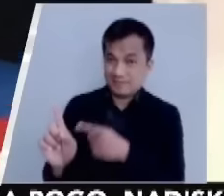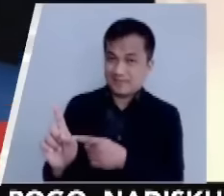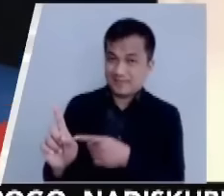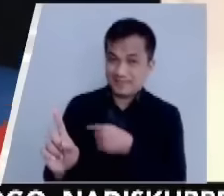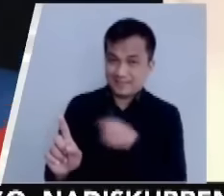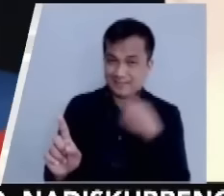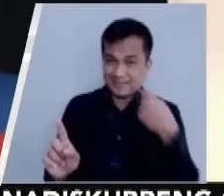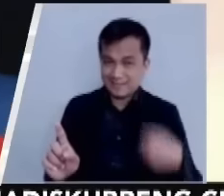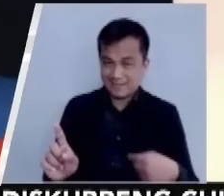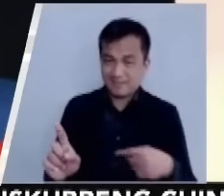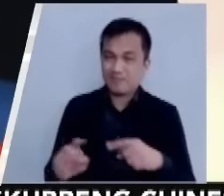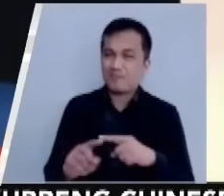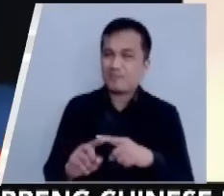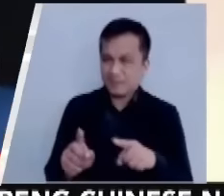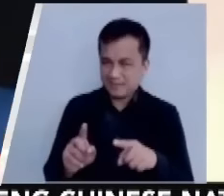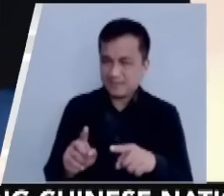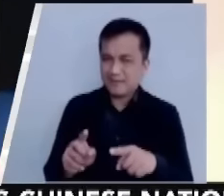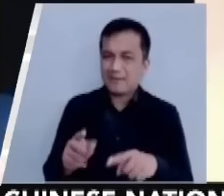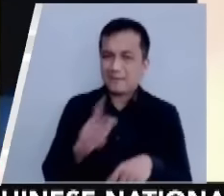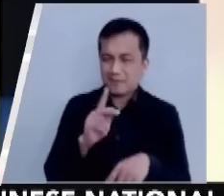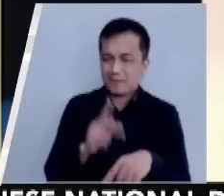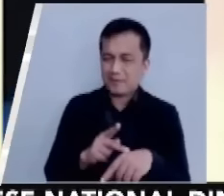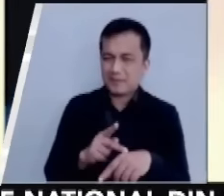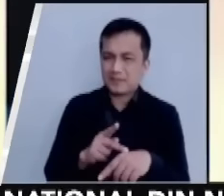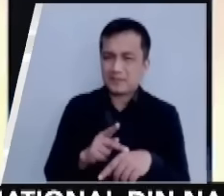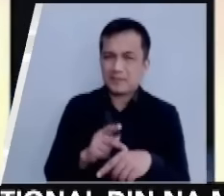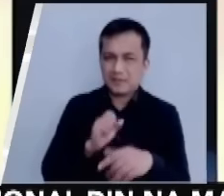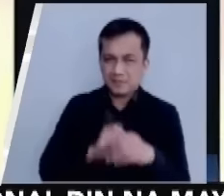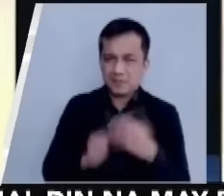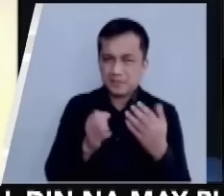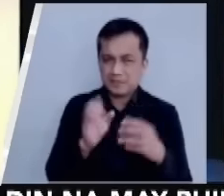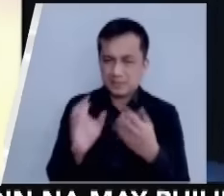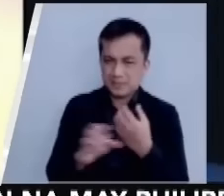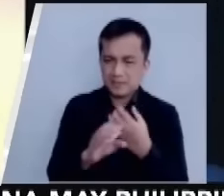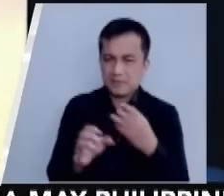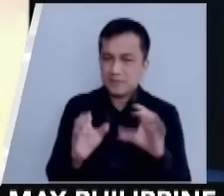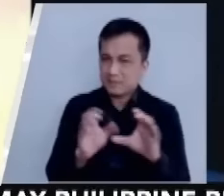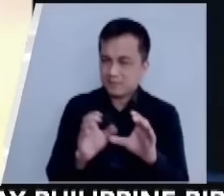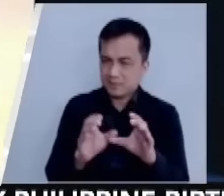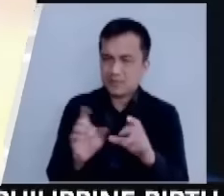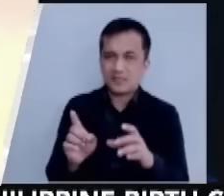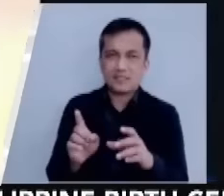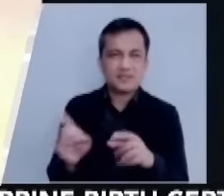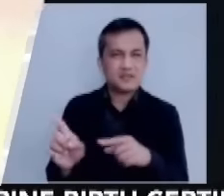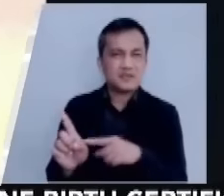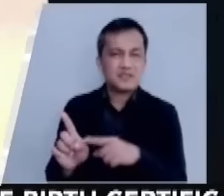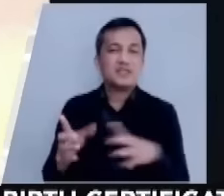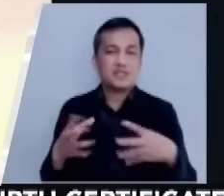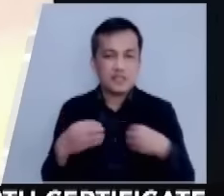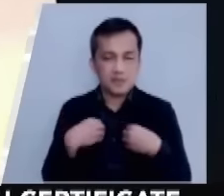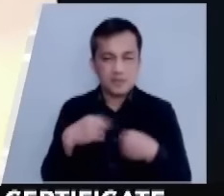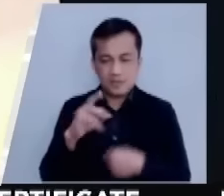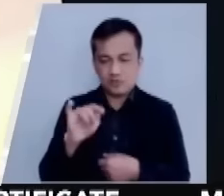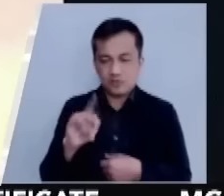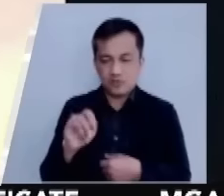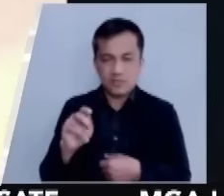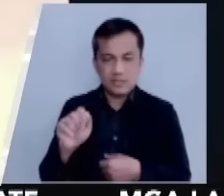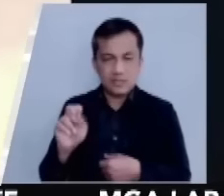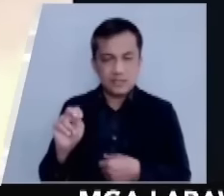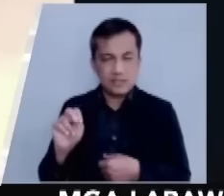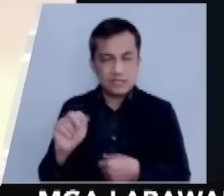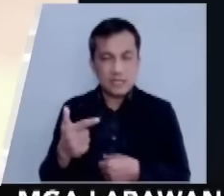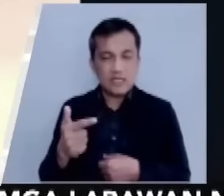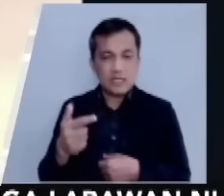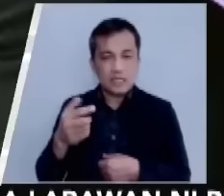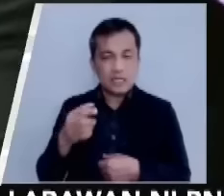birth certificate. Hindi na itinanggi yan sa Senado ni Tony Yang, kapatid ni dating Presidential Economic Advisor Michael Yang na idinadawit